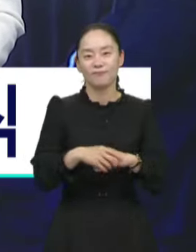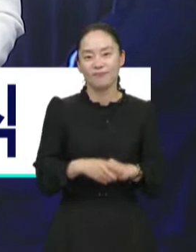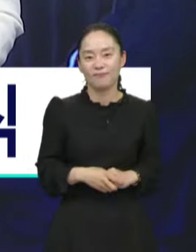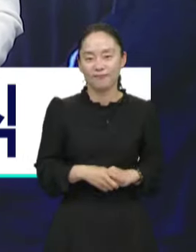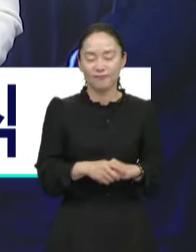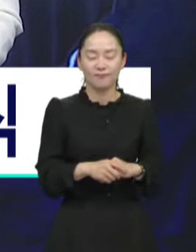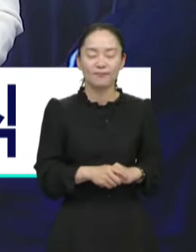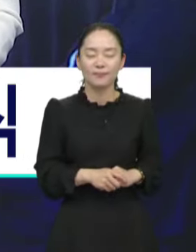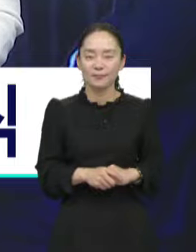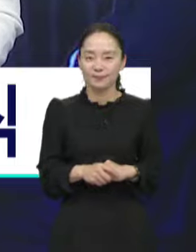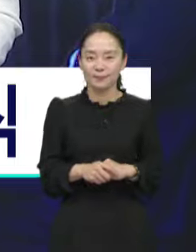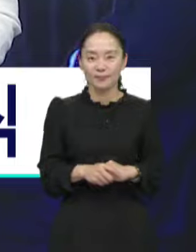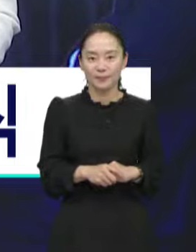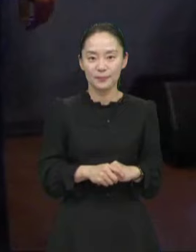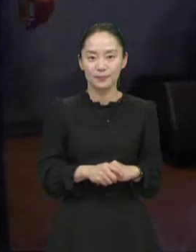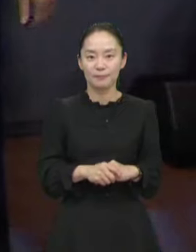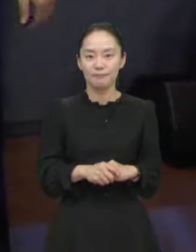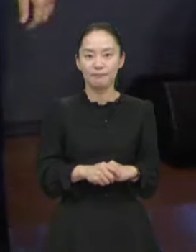양정진